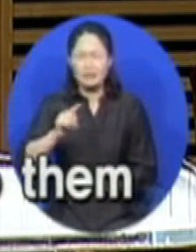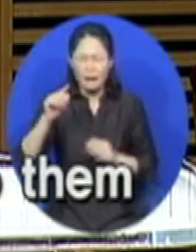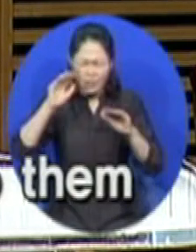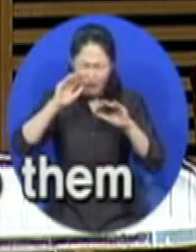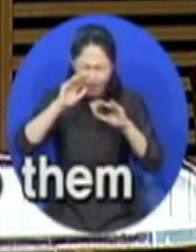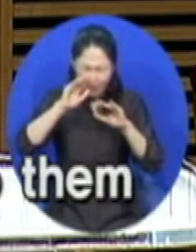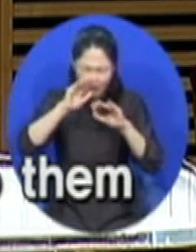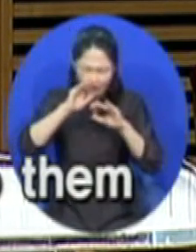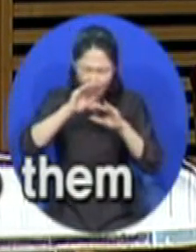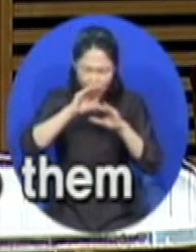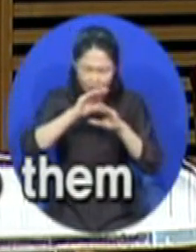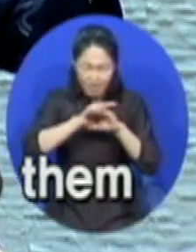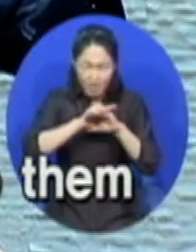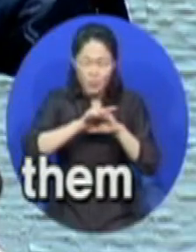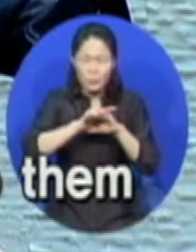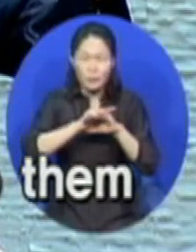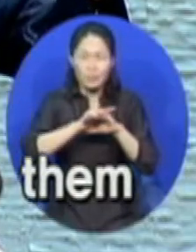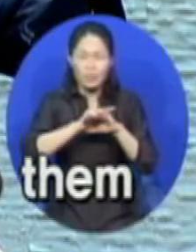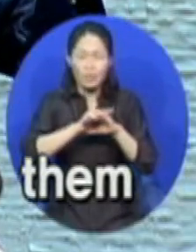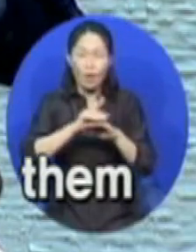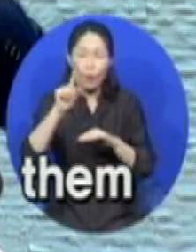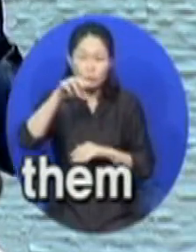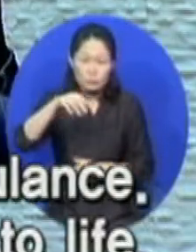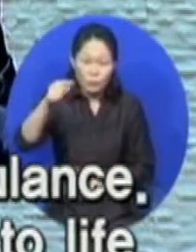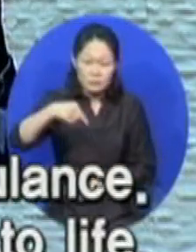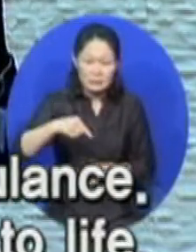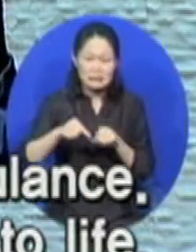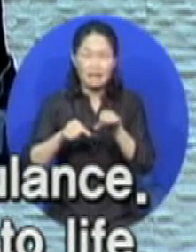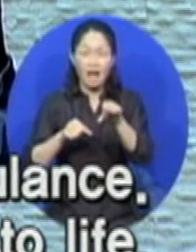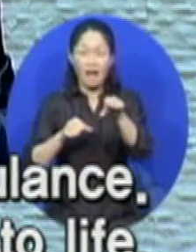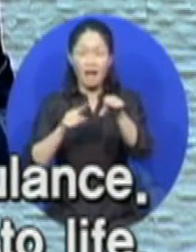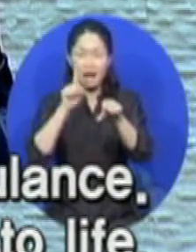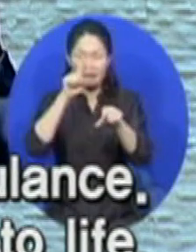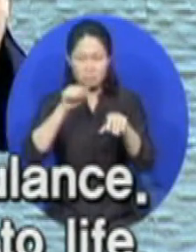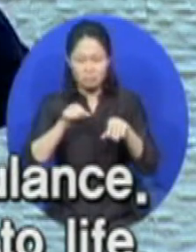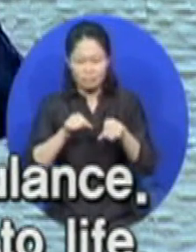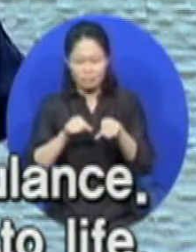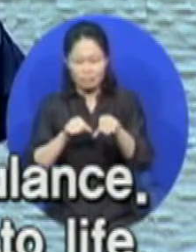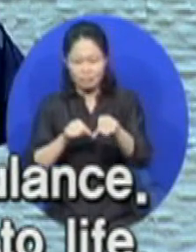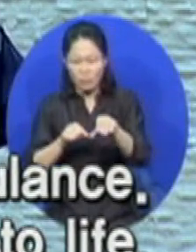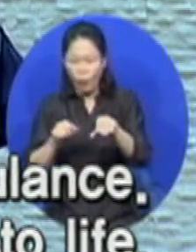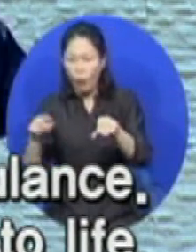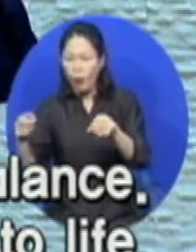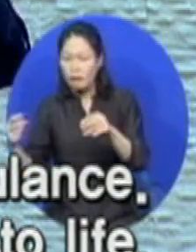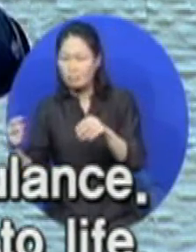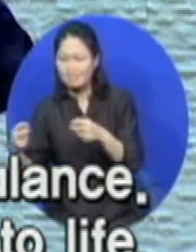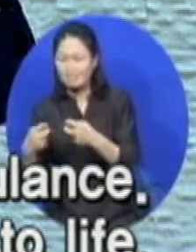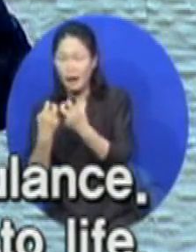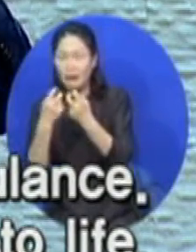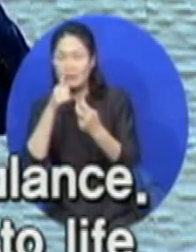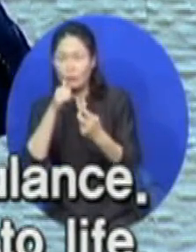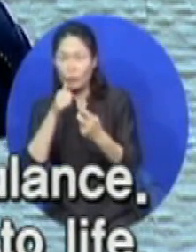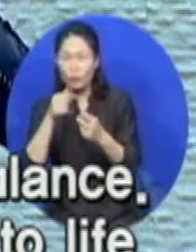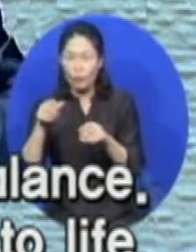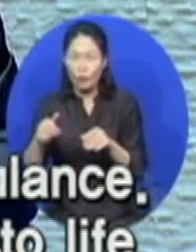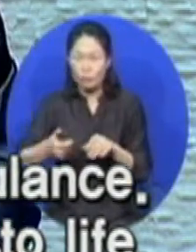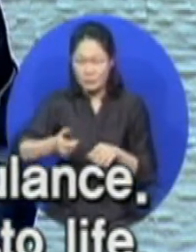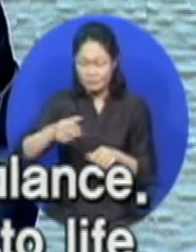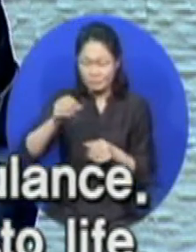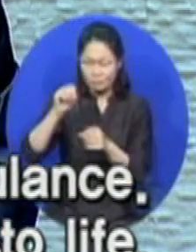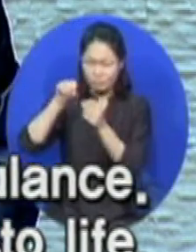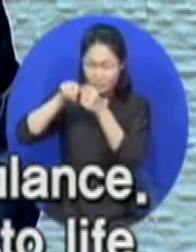밤에 어디서 또 왔는지 차 하나가 사고 않았냐고 브리지를 비치면서